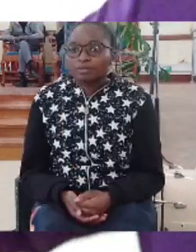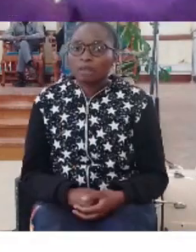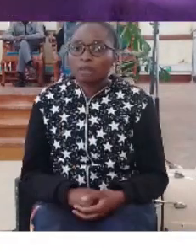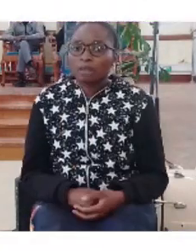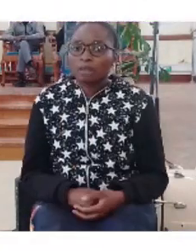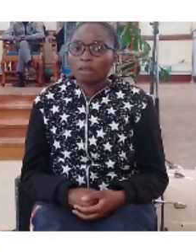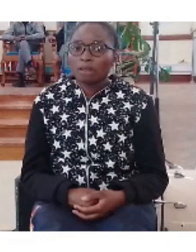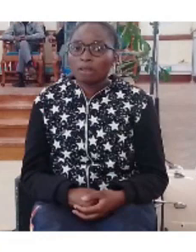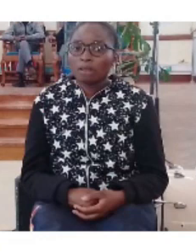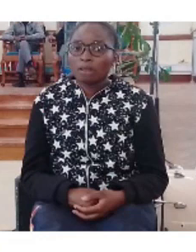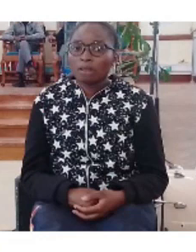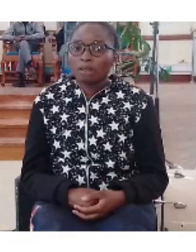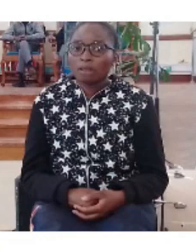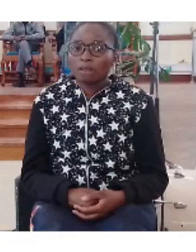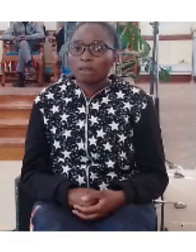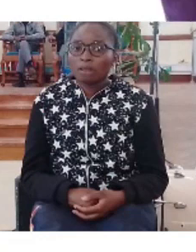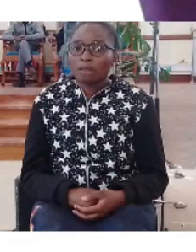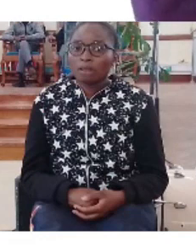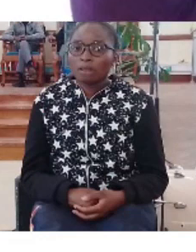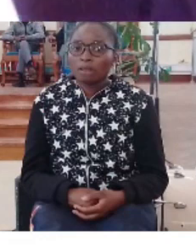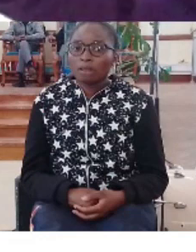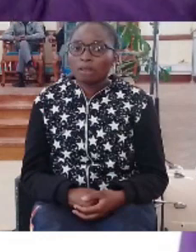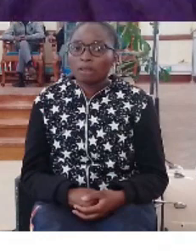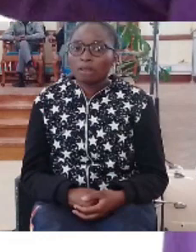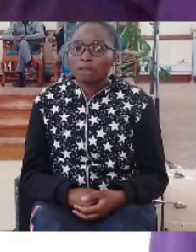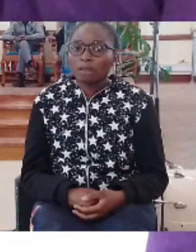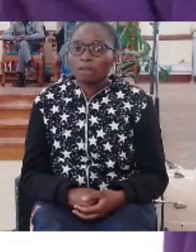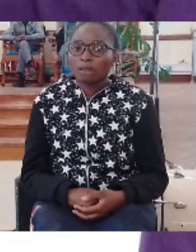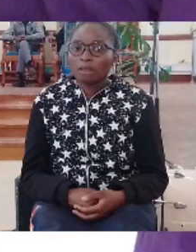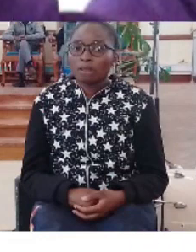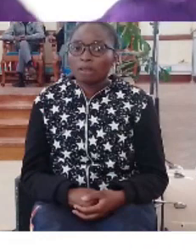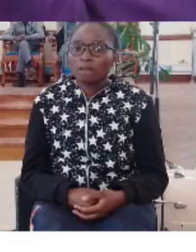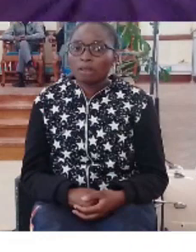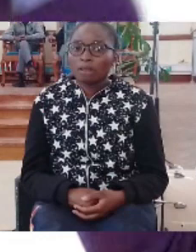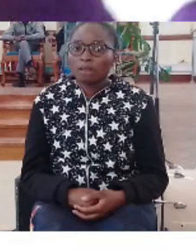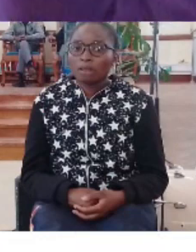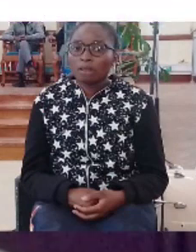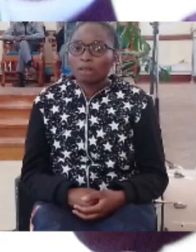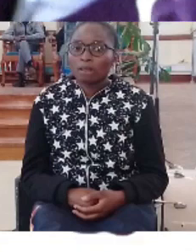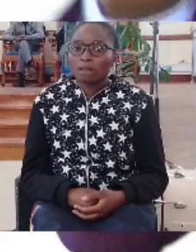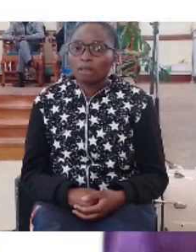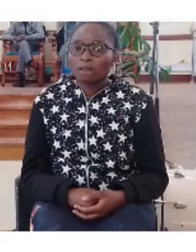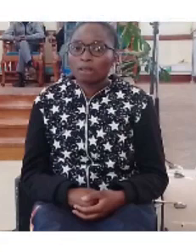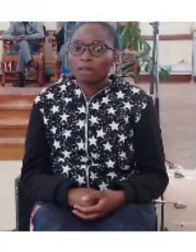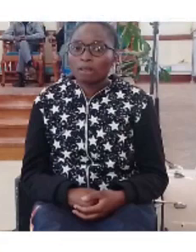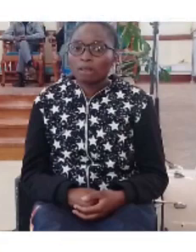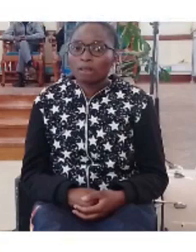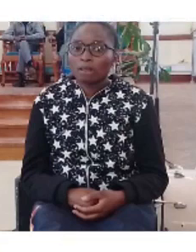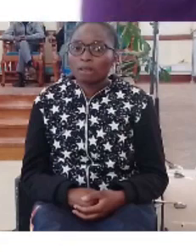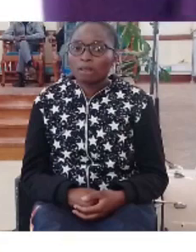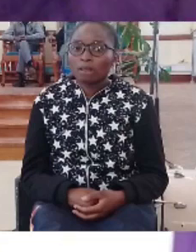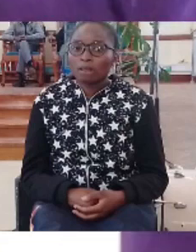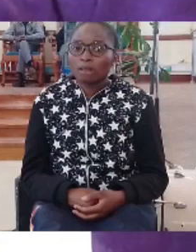fangi direda wone mundu kwete ngoro Ni todo wado shio tashoketi yo mahoya. Ni moku ugoro. Na niwete kanaga